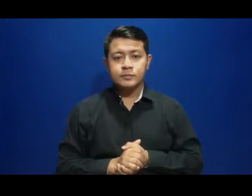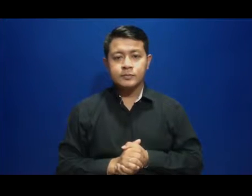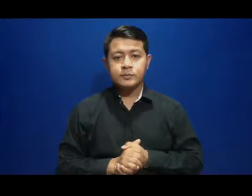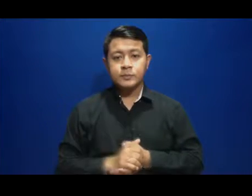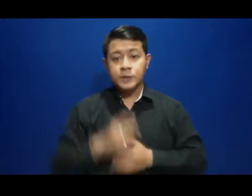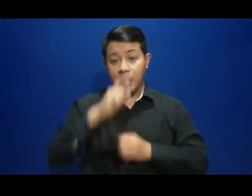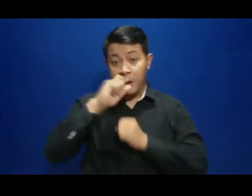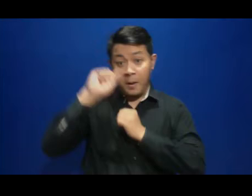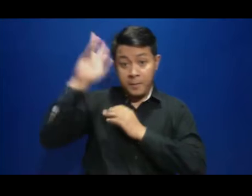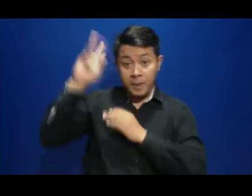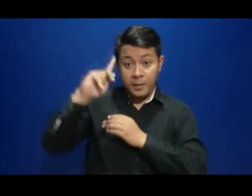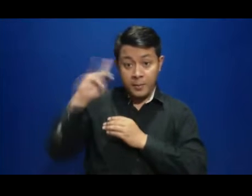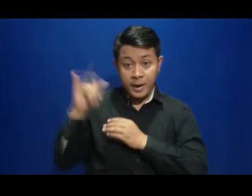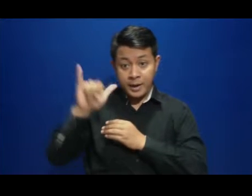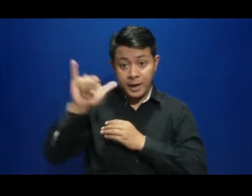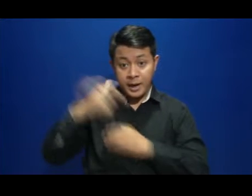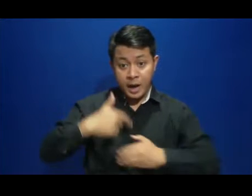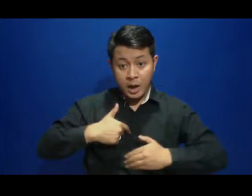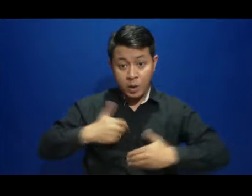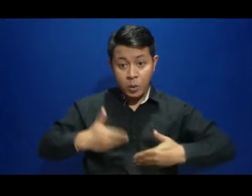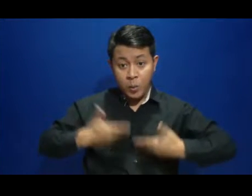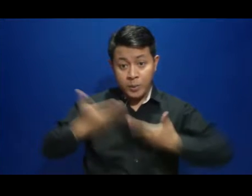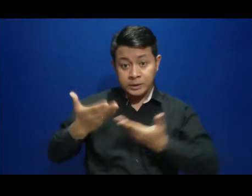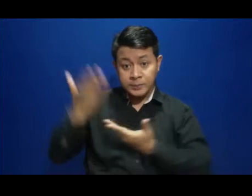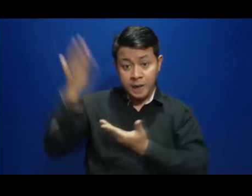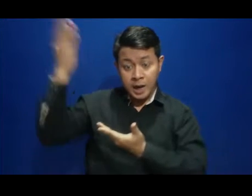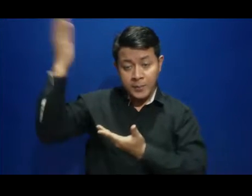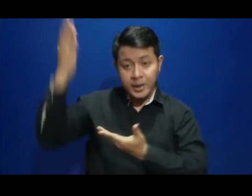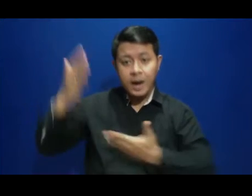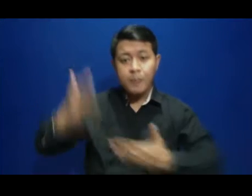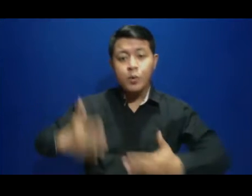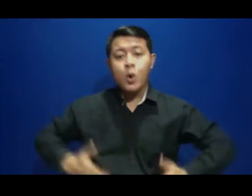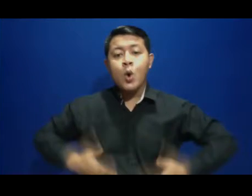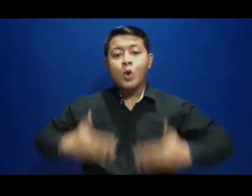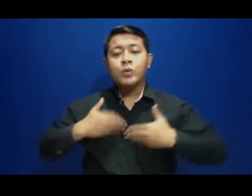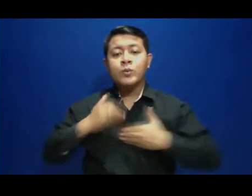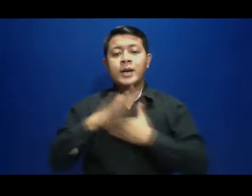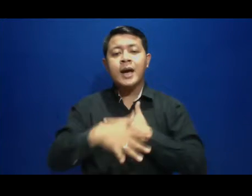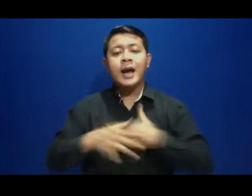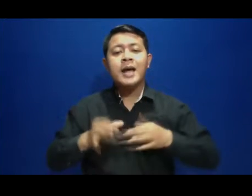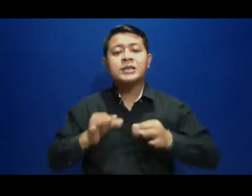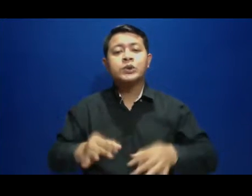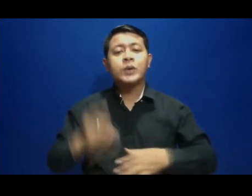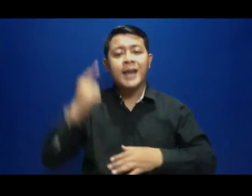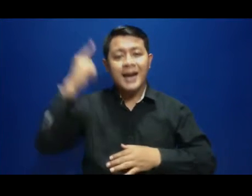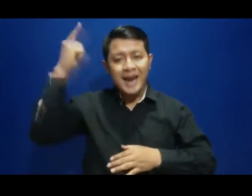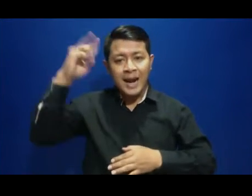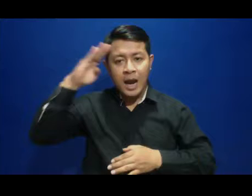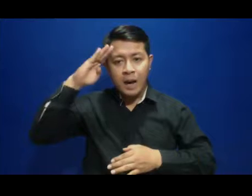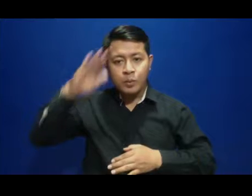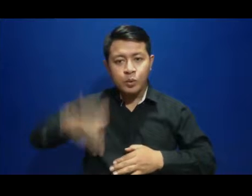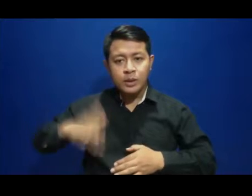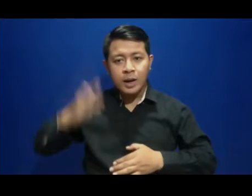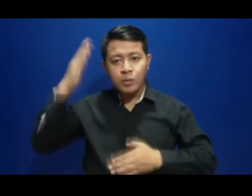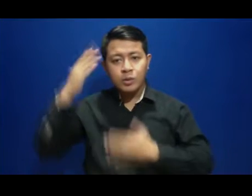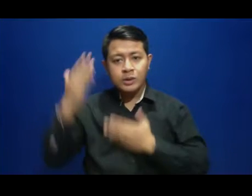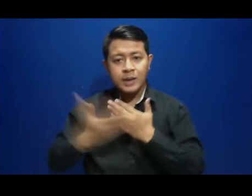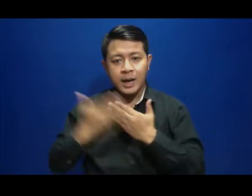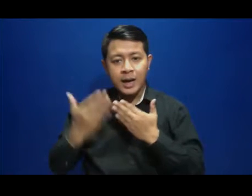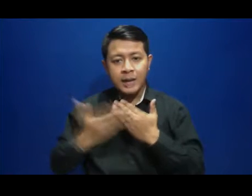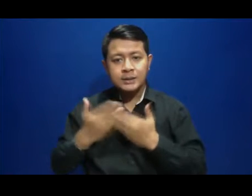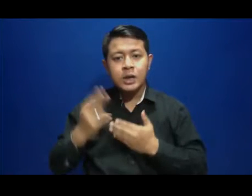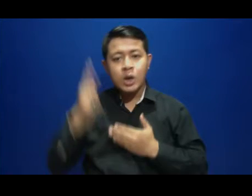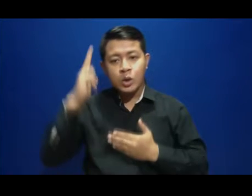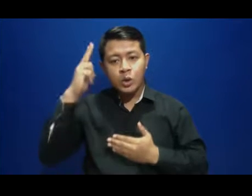Bapa yang kekal, kupersembahkan kepadamu tubuh dan darah, jiwa dan kealahan Putramu terkasih, Tuhan